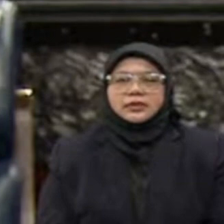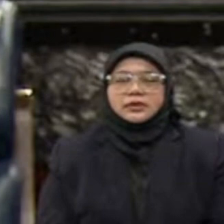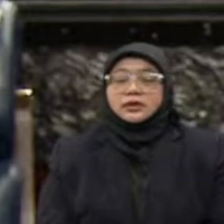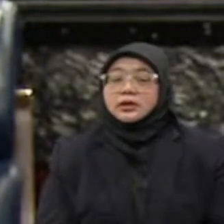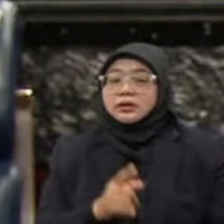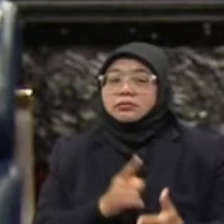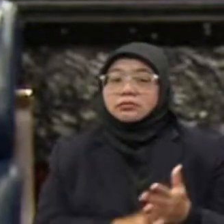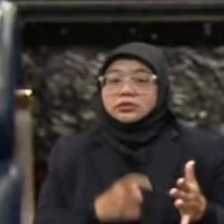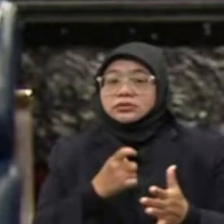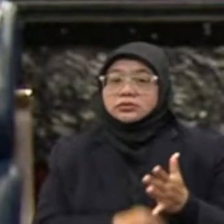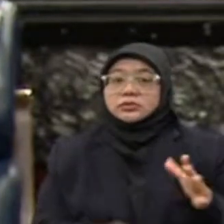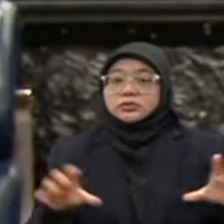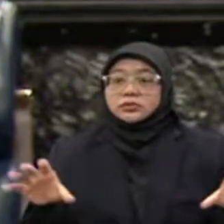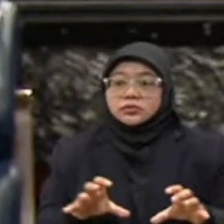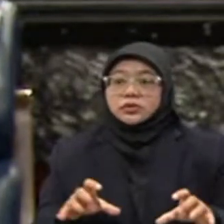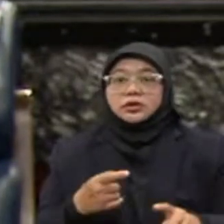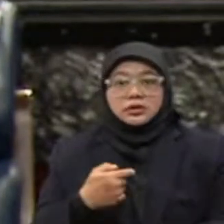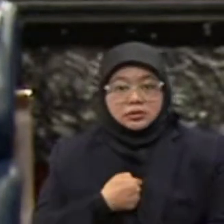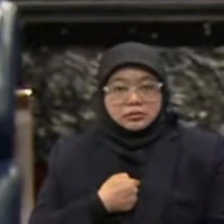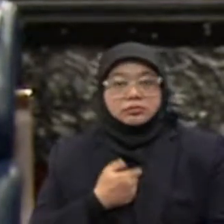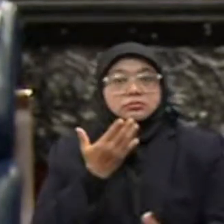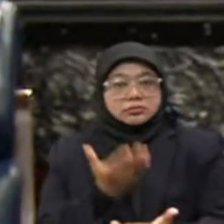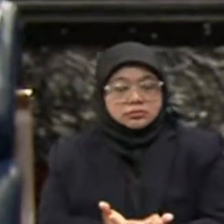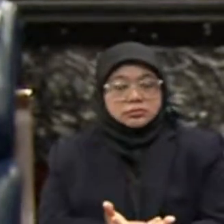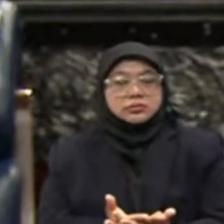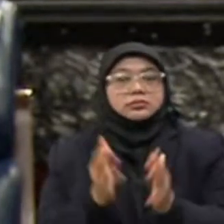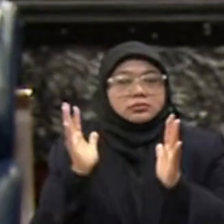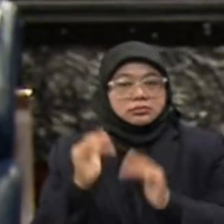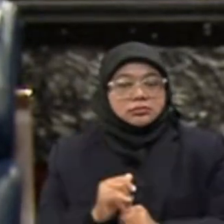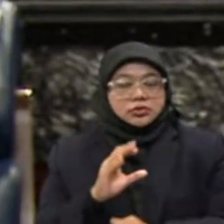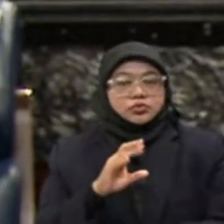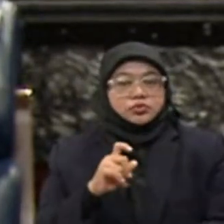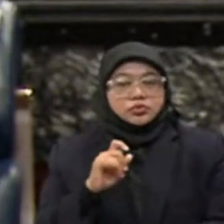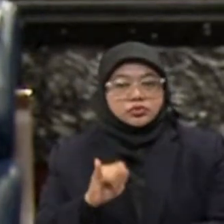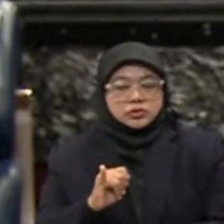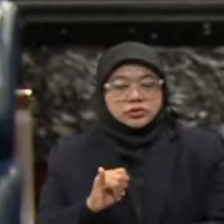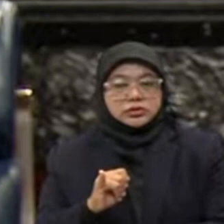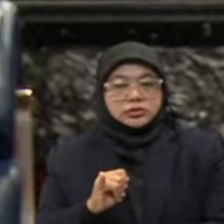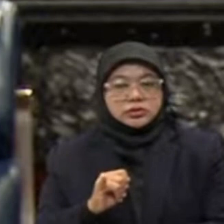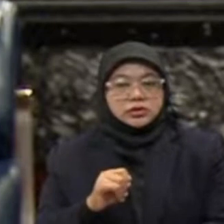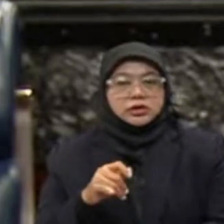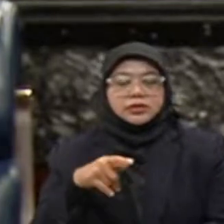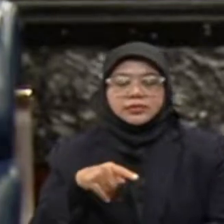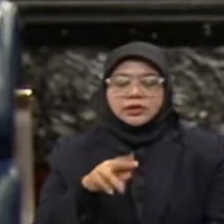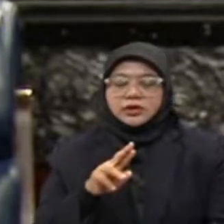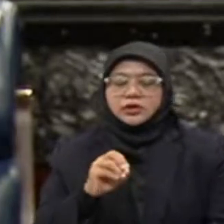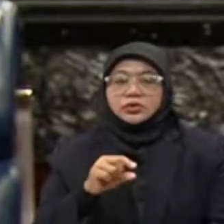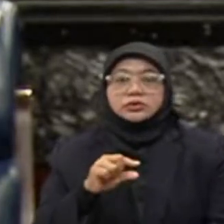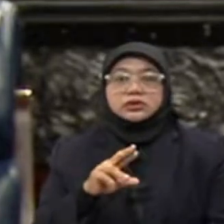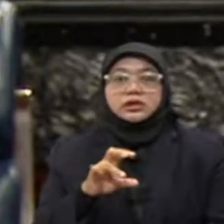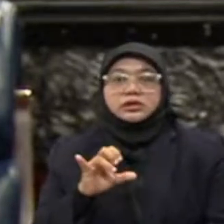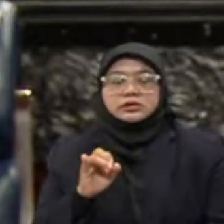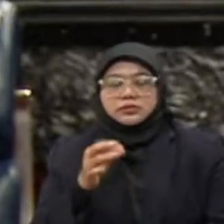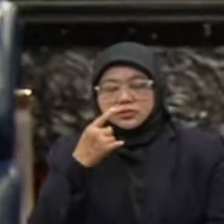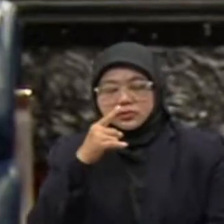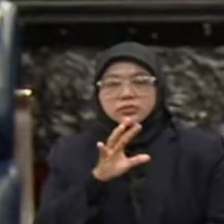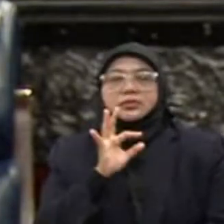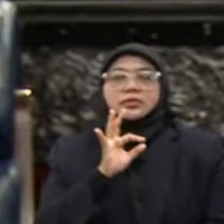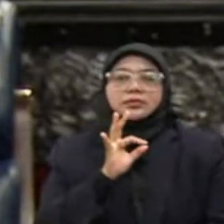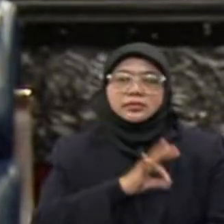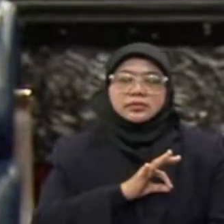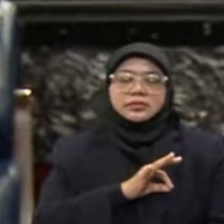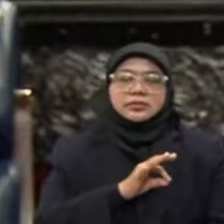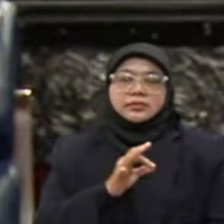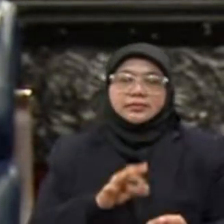jenis cuka yang dilaksanakan saya mencadangkan supaya Cukai yang dilaksanakan Cukai progresif untuk kepentingan dan juga